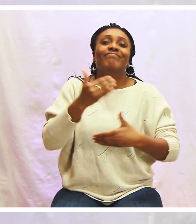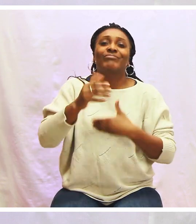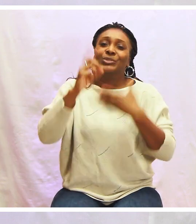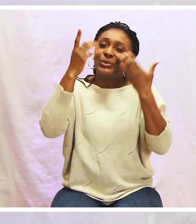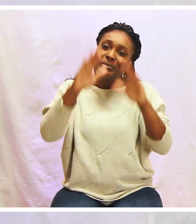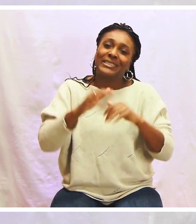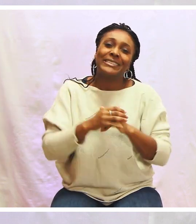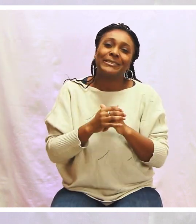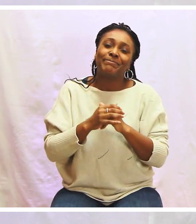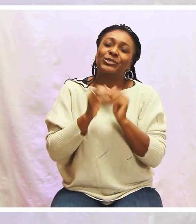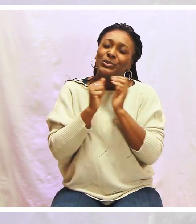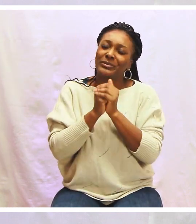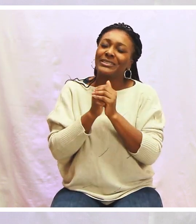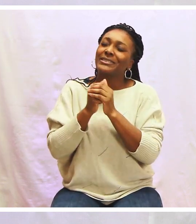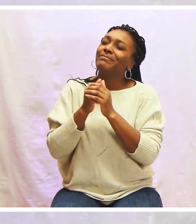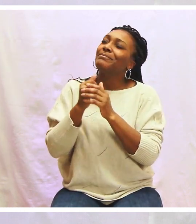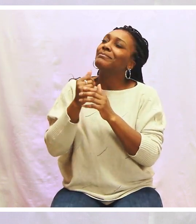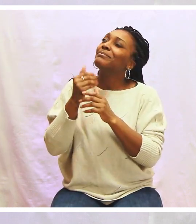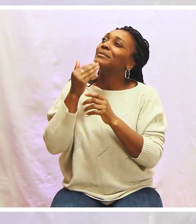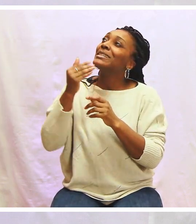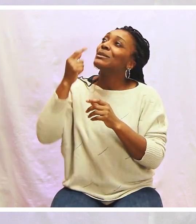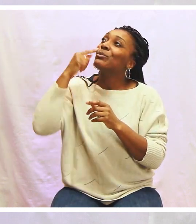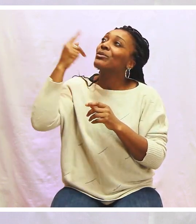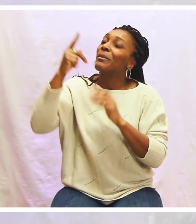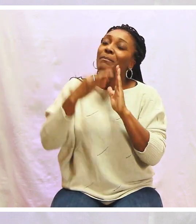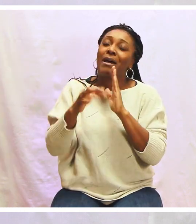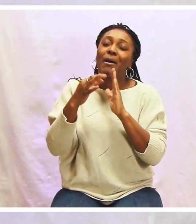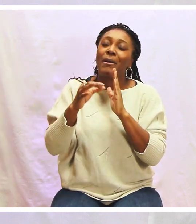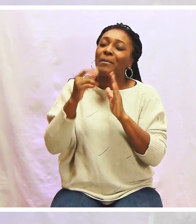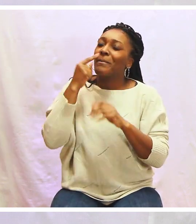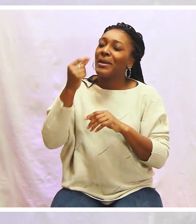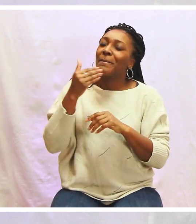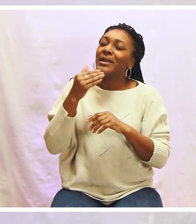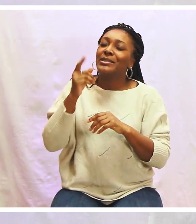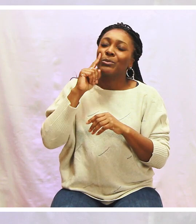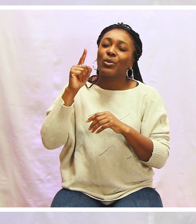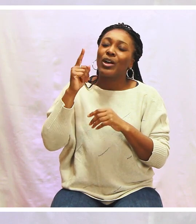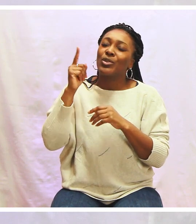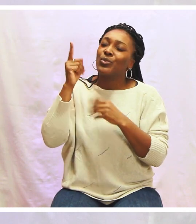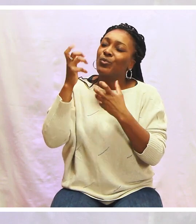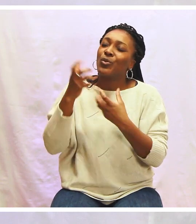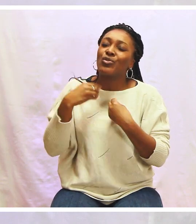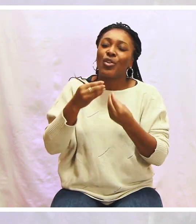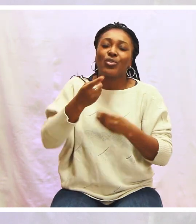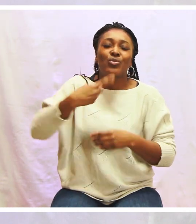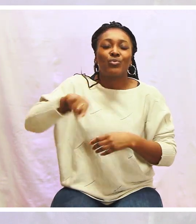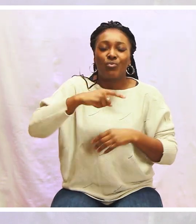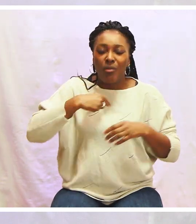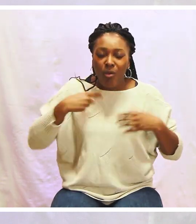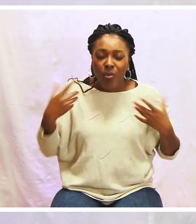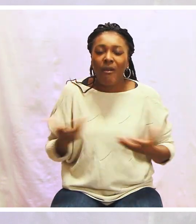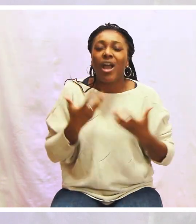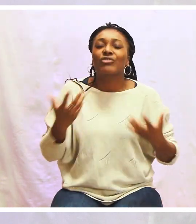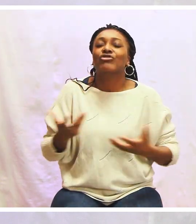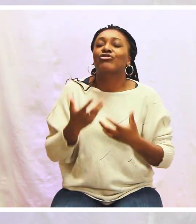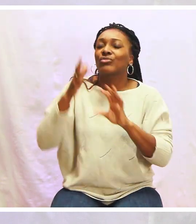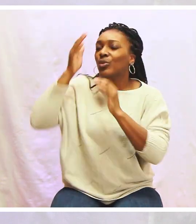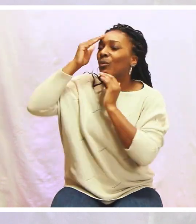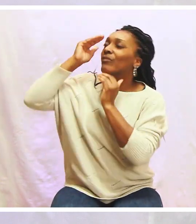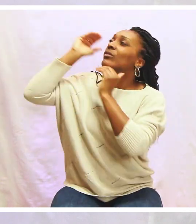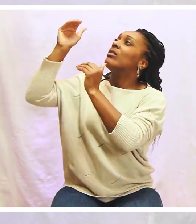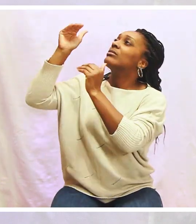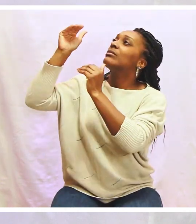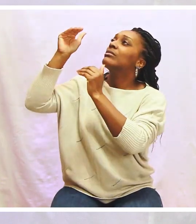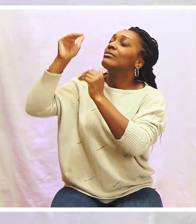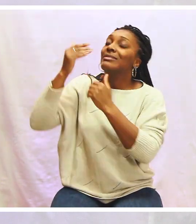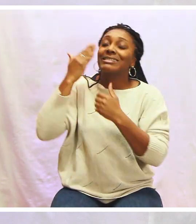béni. Père, merci pour ta parole. Merci parce que tu veux nous encourager à te faire confiance, à laisser de côté ce